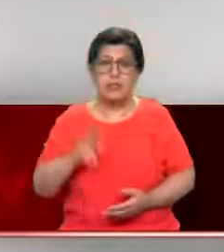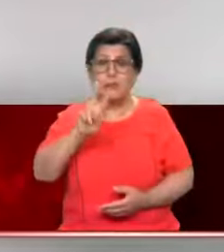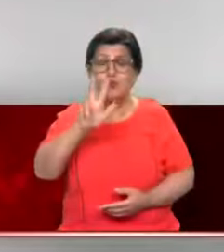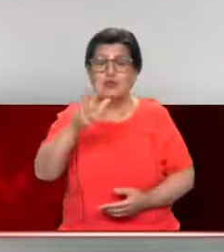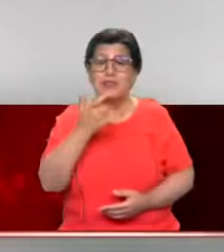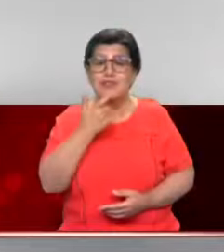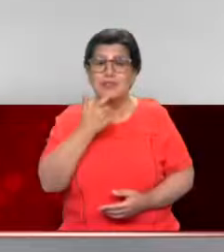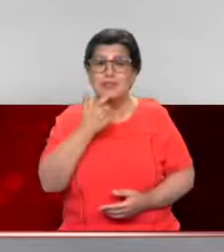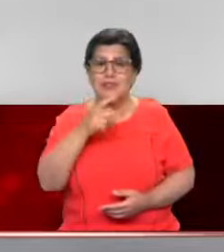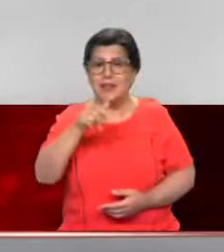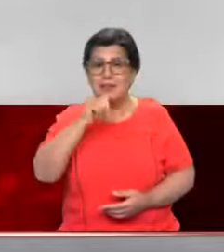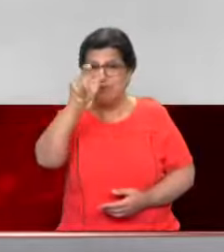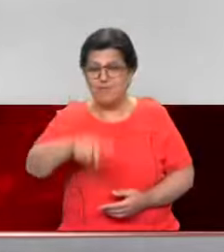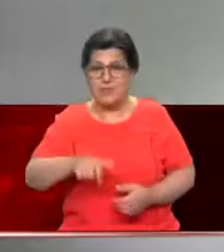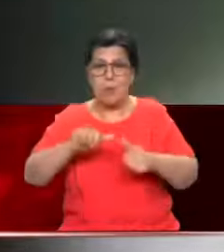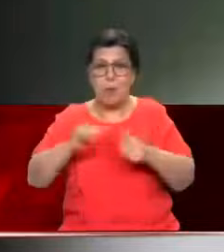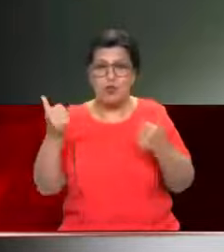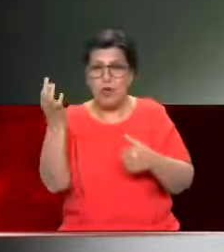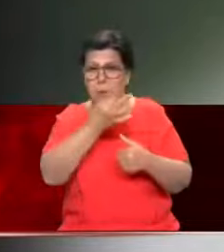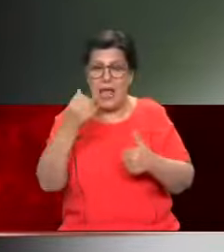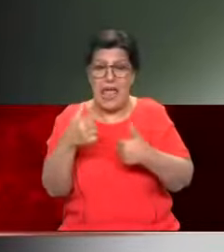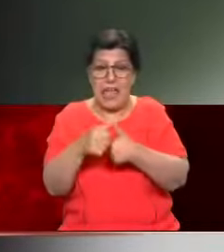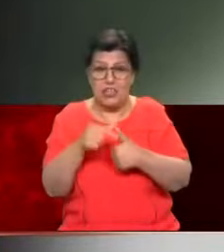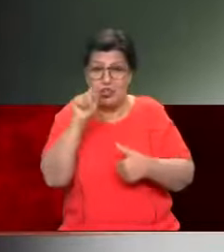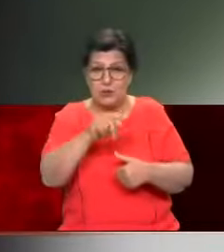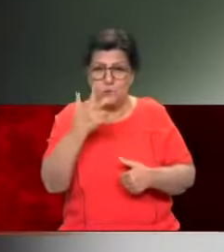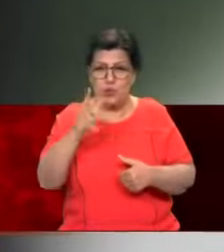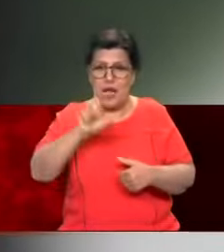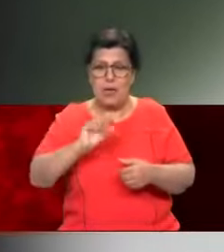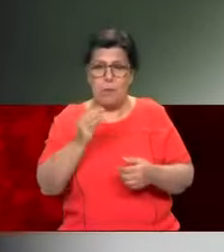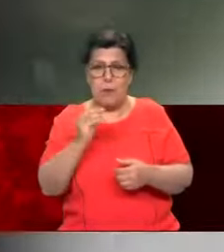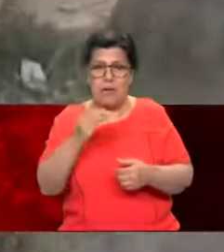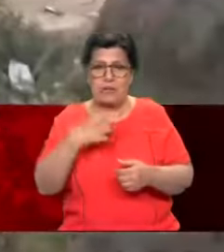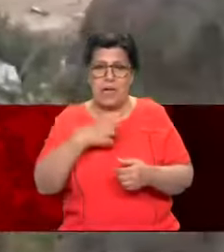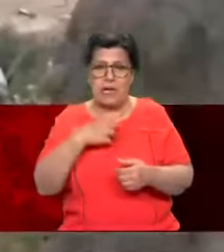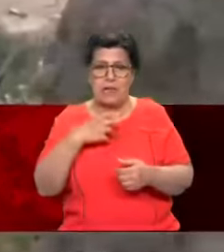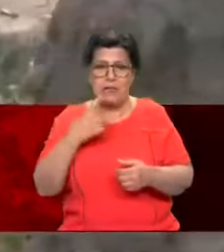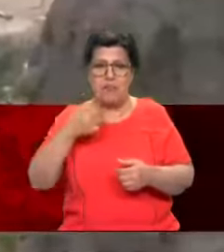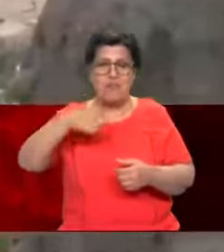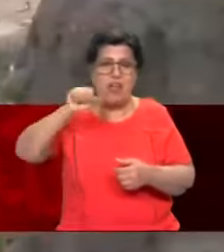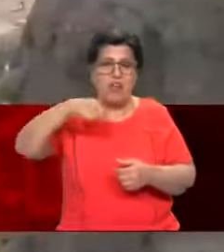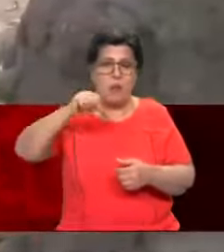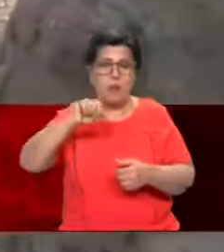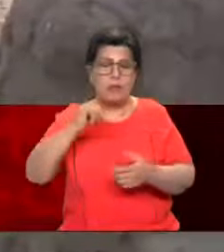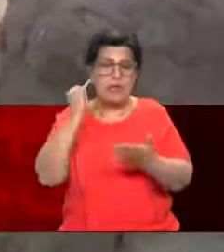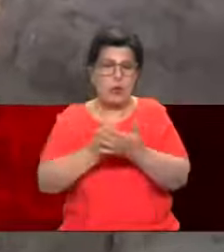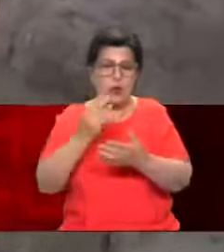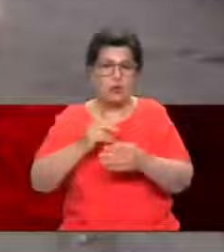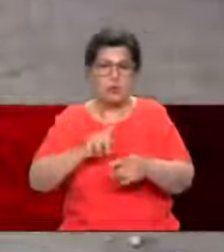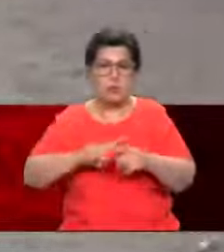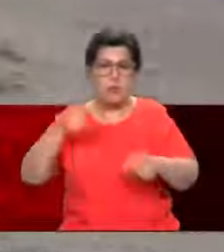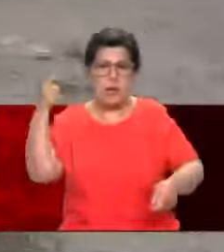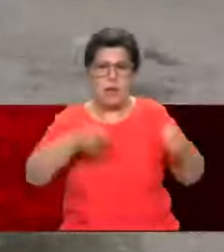23 yaşındaki hakim Eba, boşanma aşamasındaki eşinin 3 aylık bebeğini kendisine göstermediğini iddia edip katliam